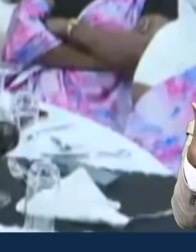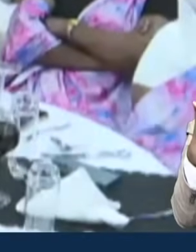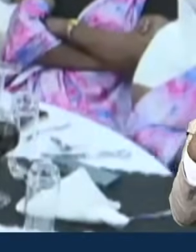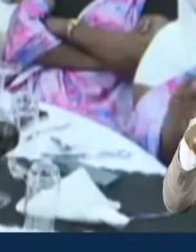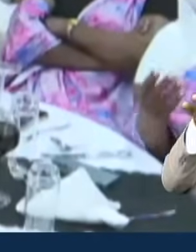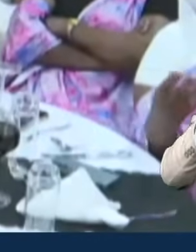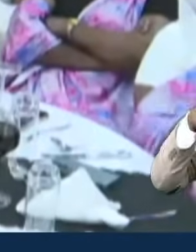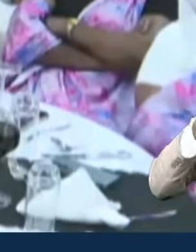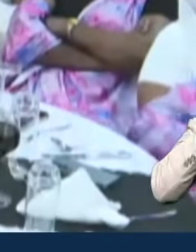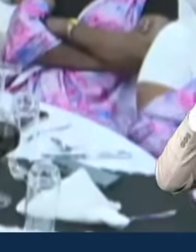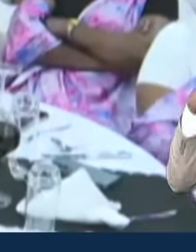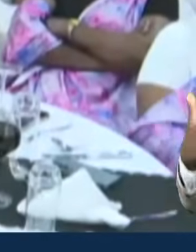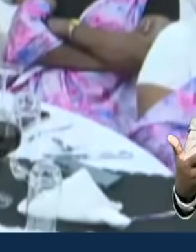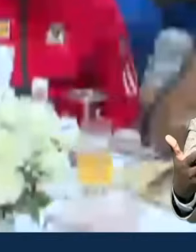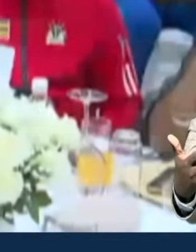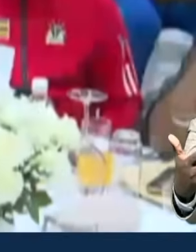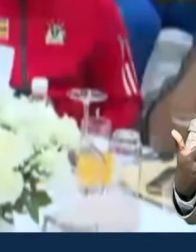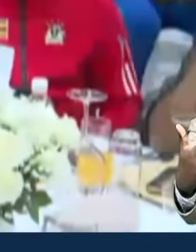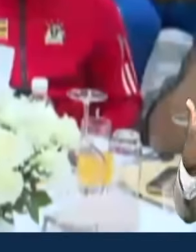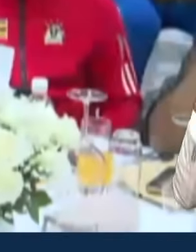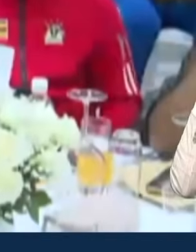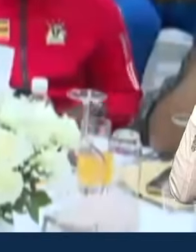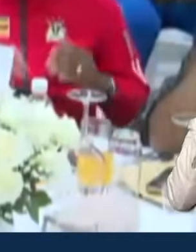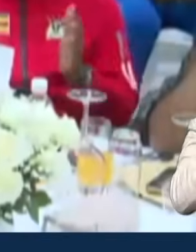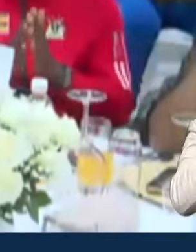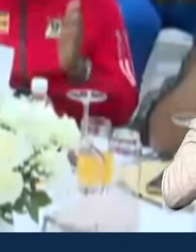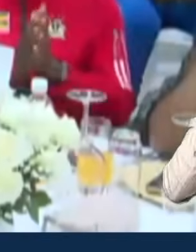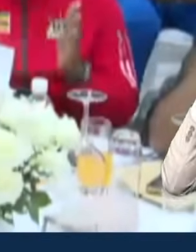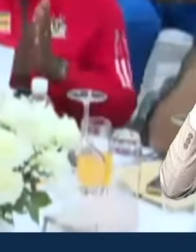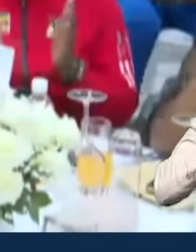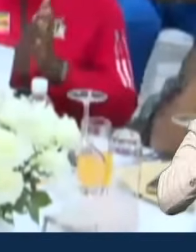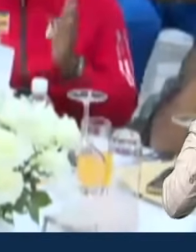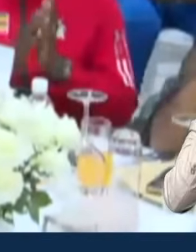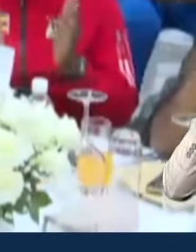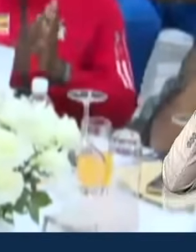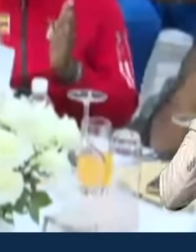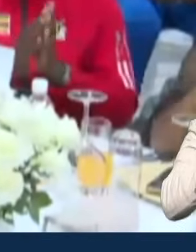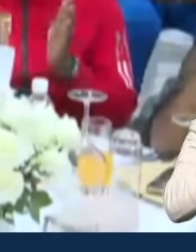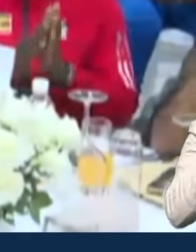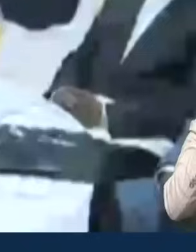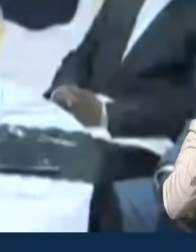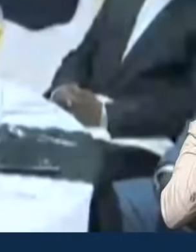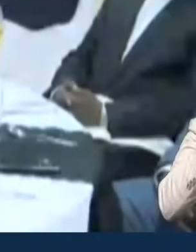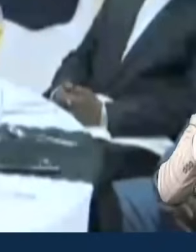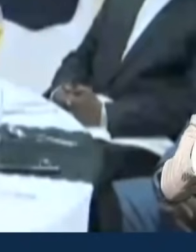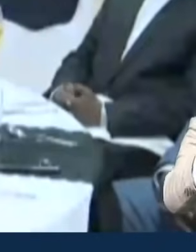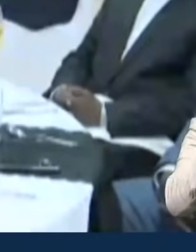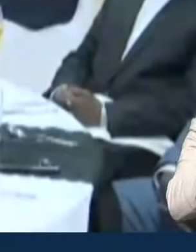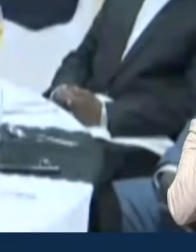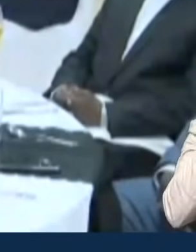Kigali, byifashe bite cyane ko muri mu muhango wo gusoza ibirori ndetse no gutanga ibihembo, ubwo